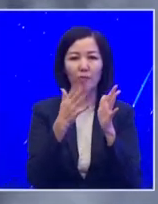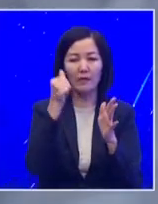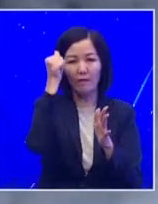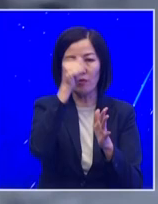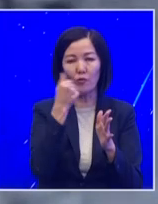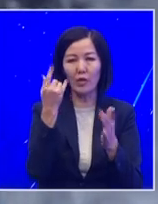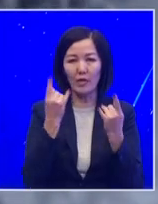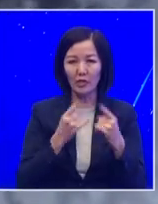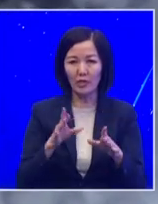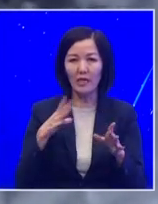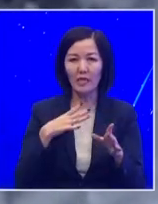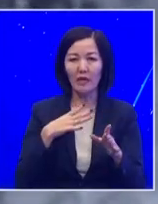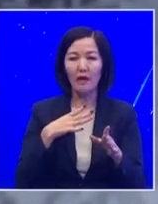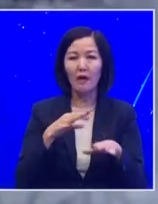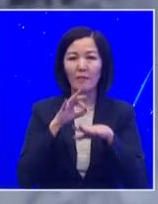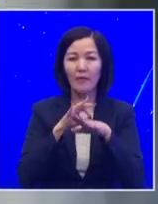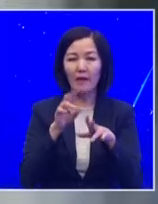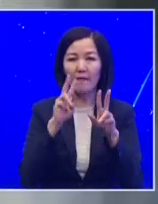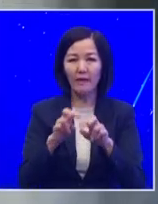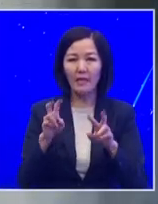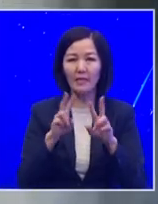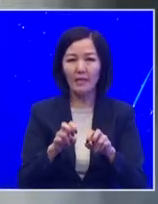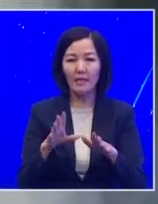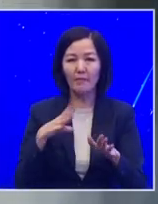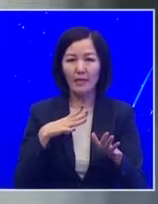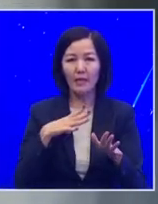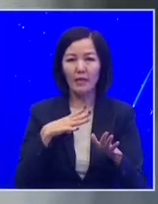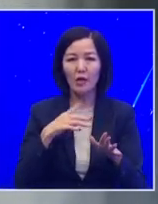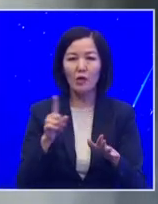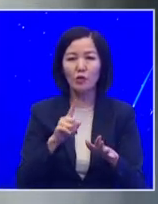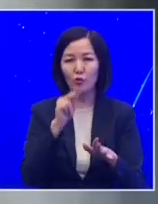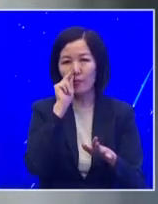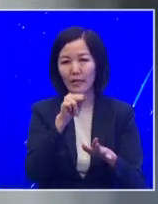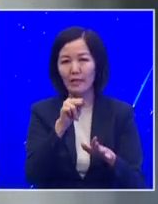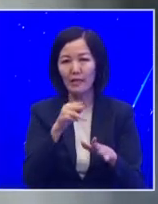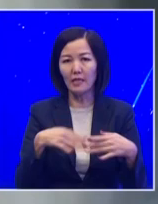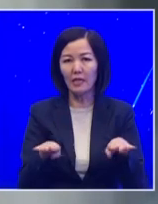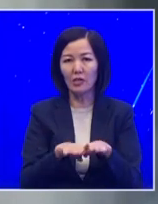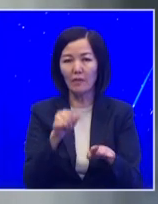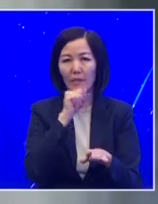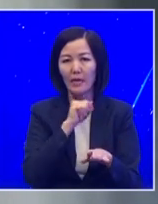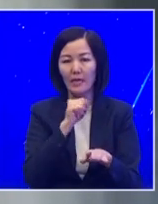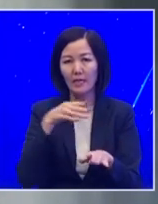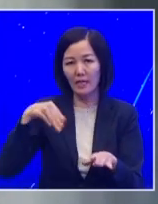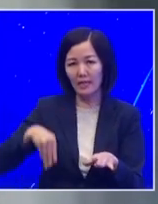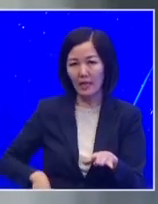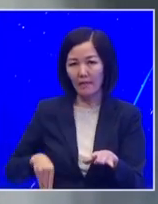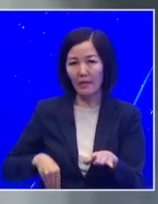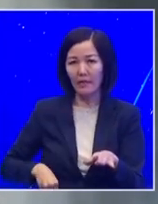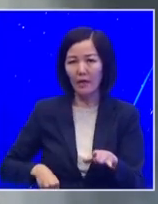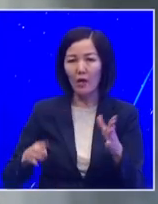1985 года рождения. В ходе проведения следственных действий было установлено, что подозреваемый также похитил из кармана